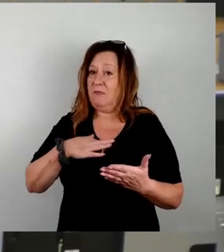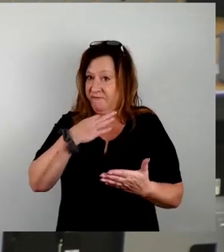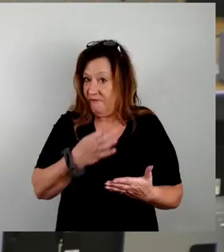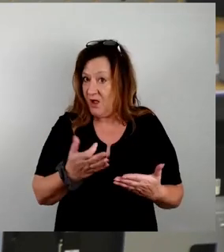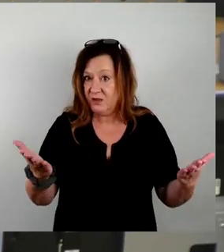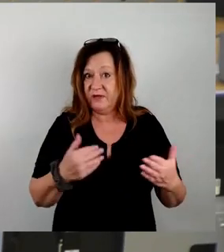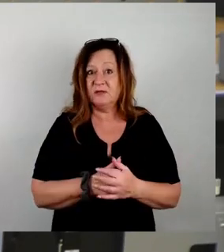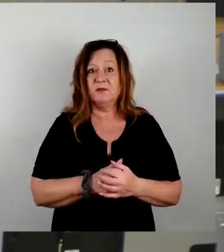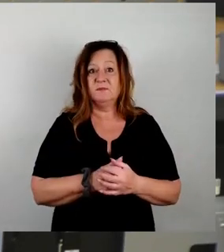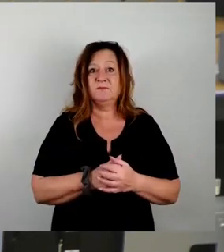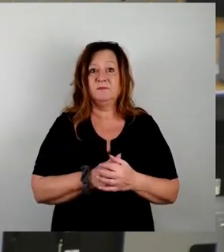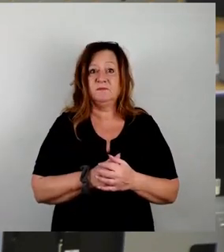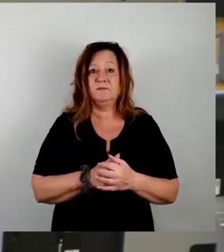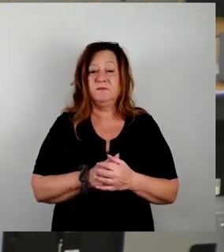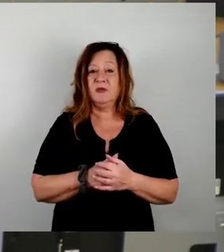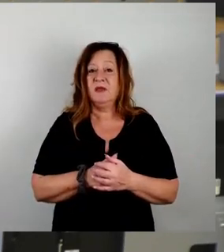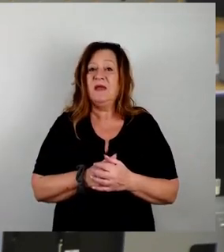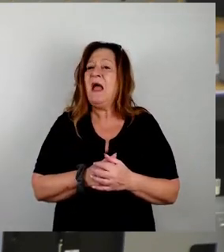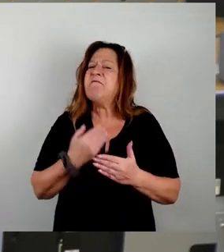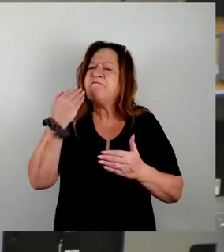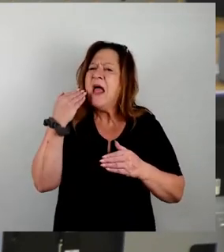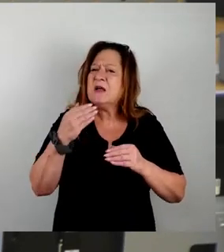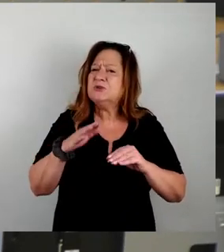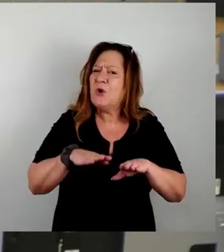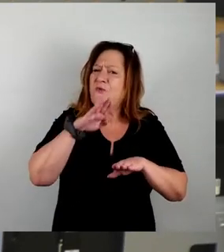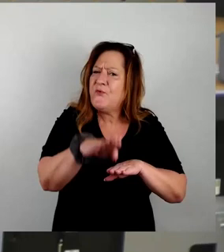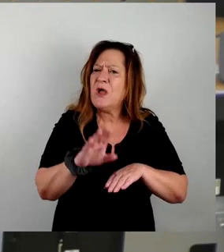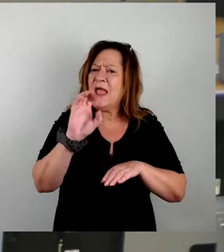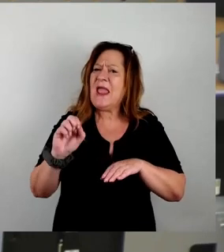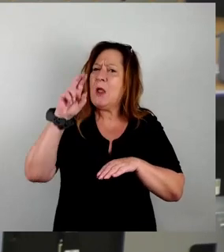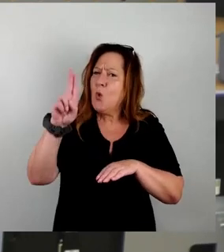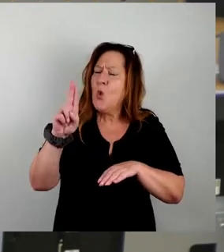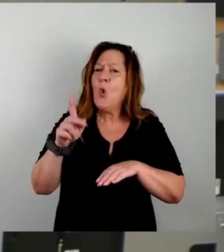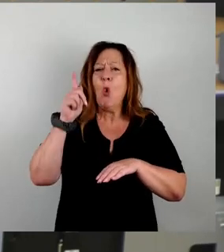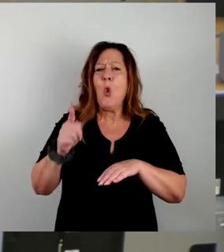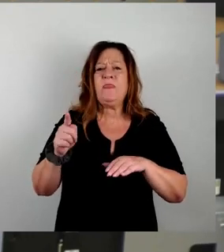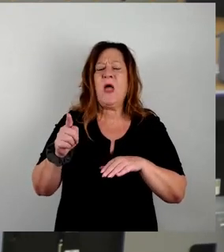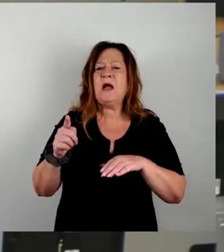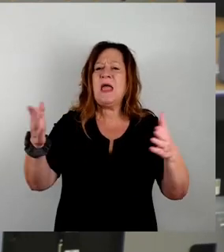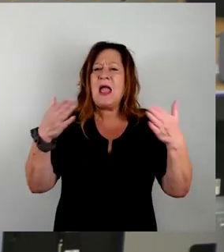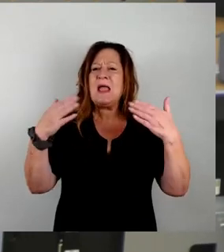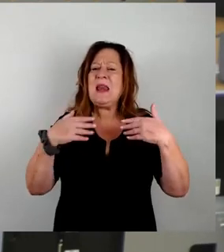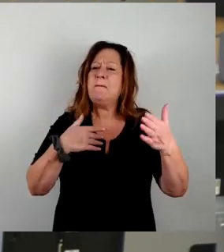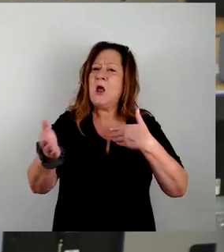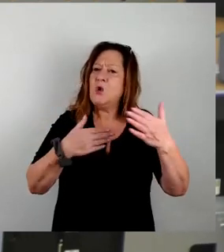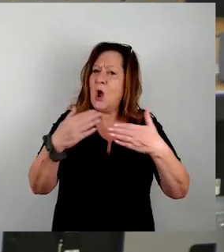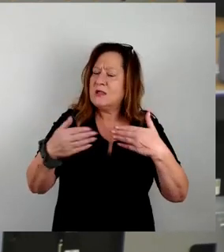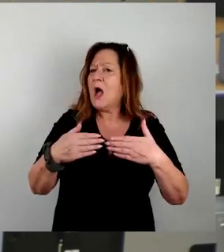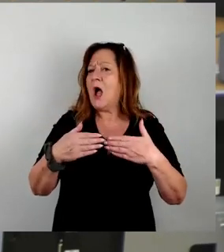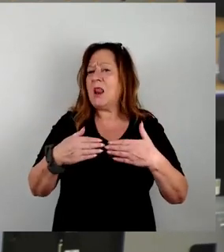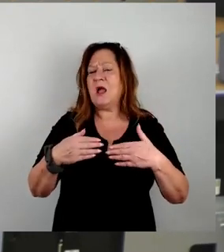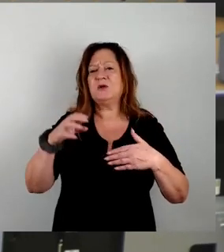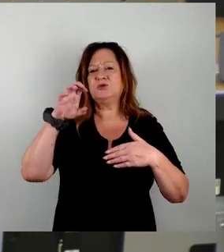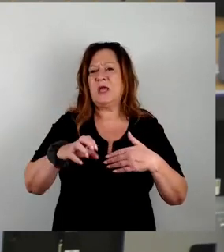Die heißt, welche Fortschritte gibt es bei der EU-Initiative 100 klimaneutrale und intelligente Städte bis 2030 in Dresden, abseits